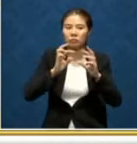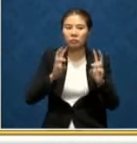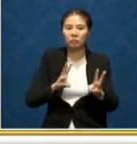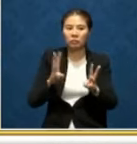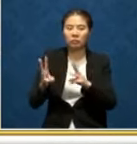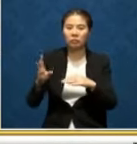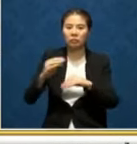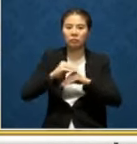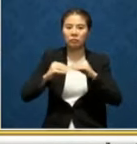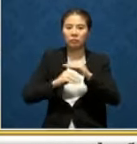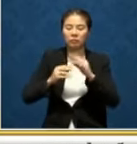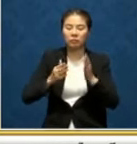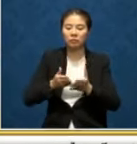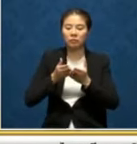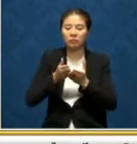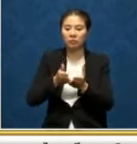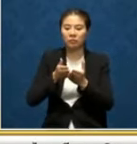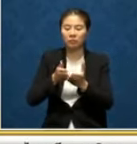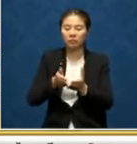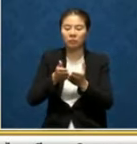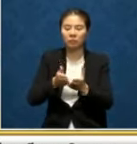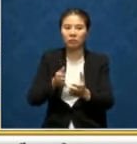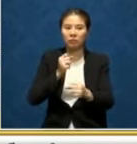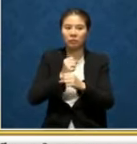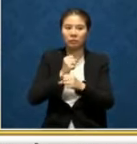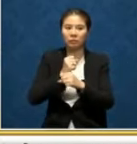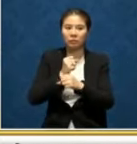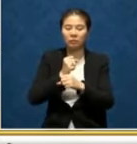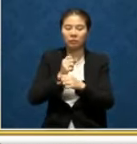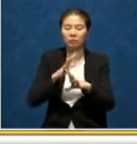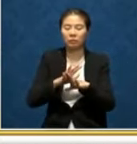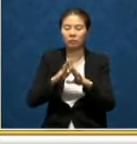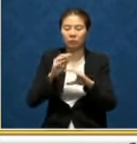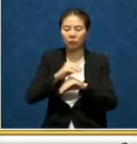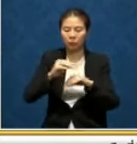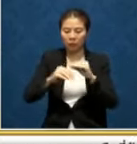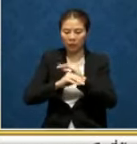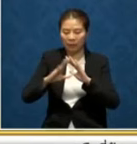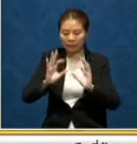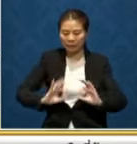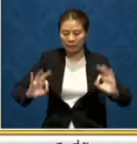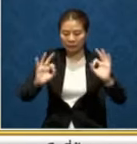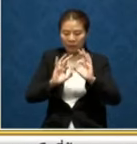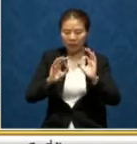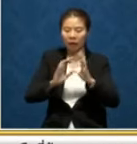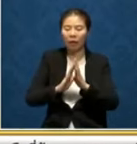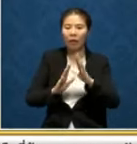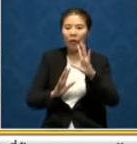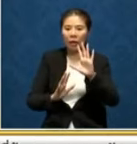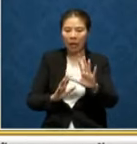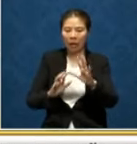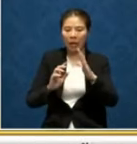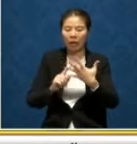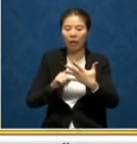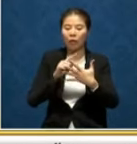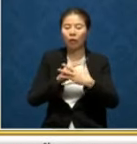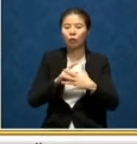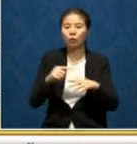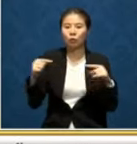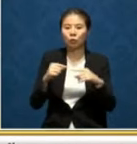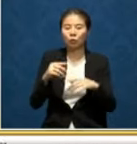ส่วนหนึ่งจากโครงการเรือธงทั้ง 5โครงการซึ่งเป็นโครงการพื้นฐานที่สำคัญค่ะในเขตพัฒนาพิเศษ